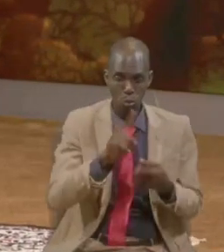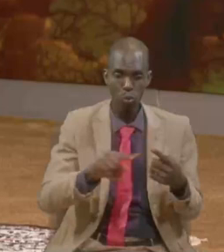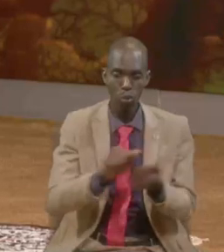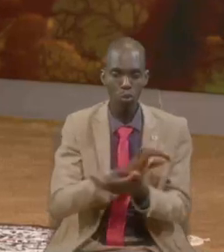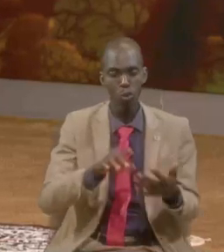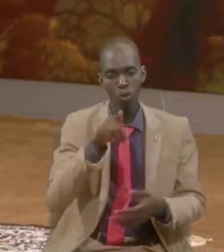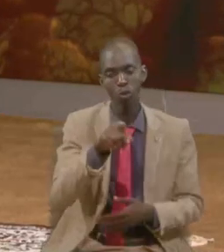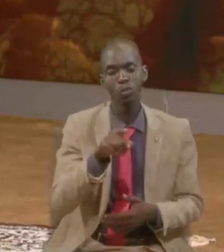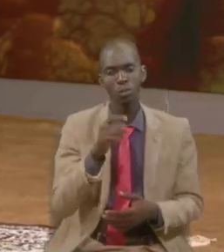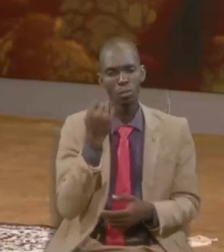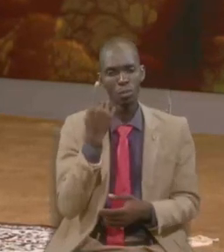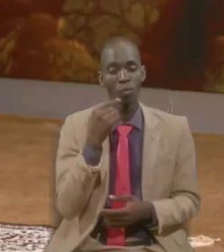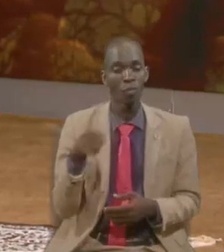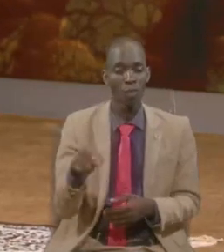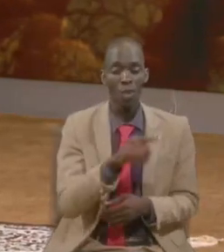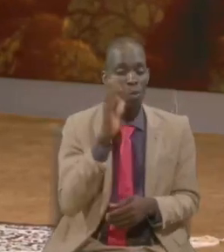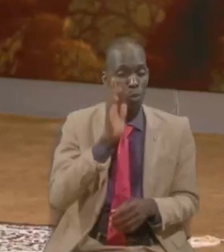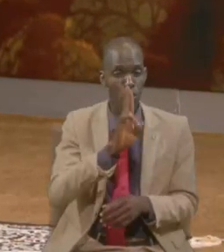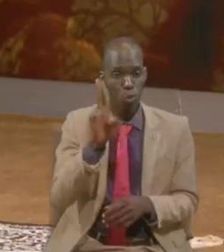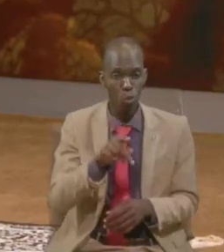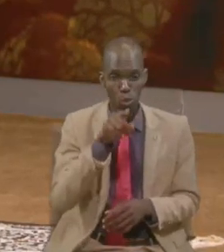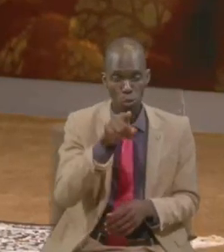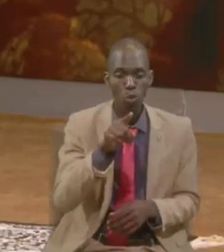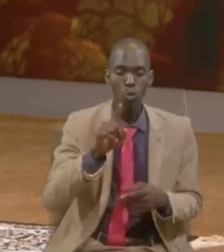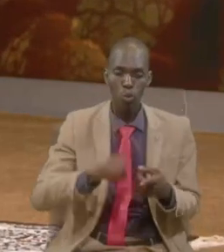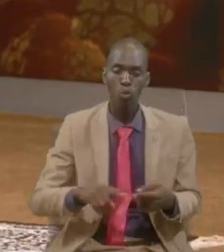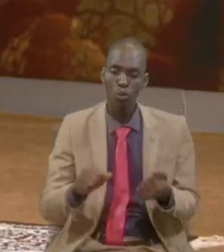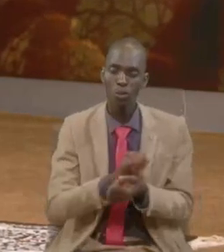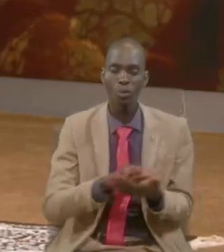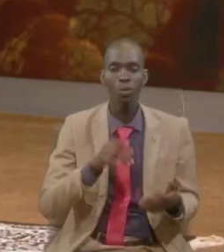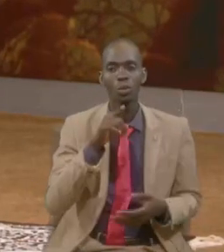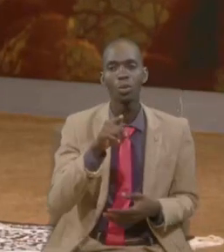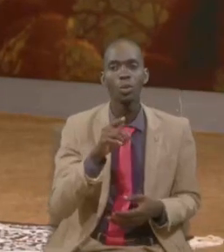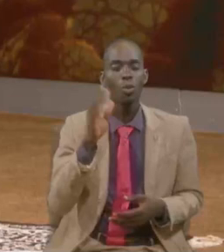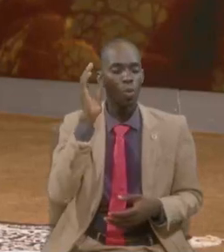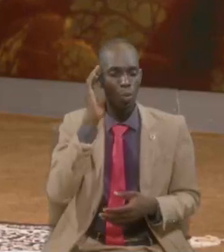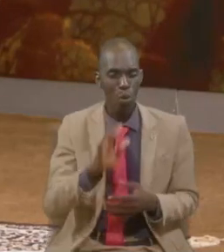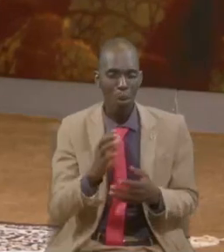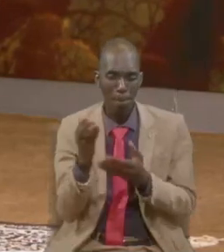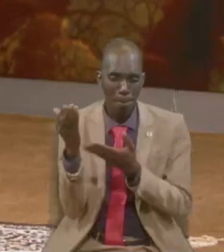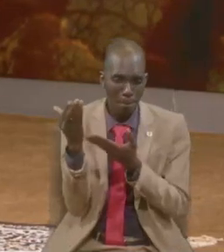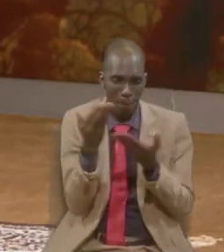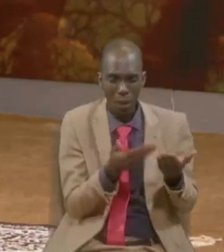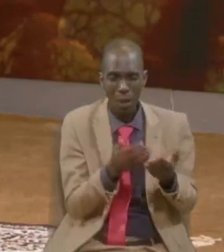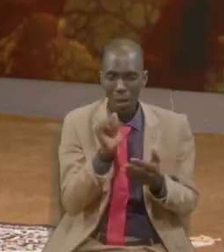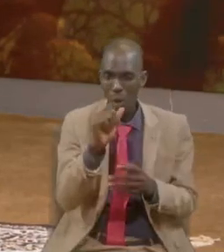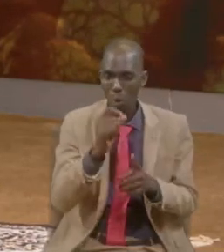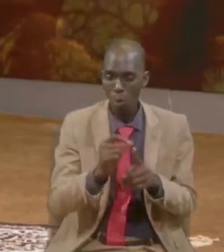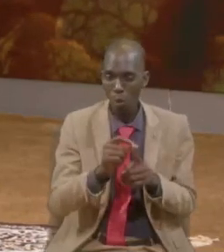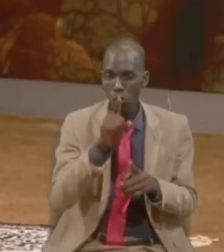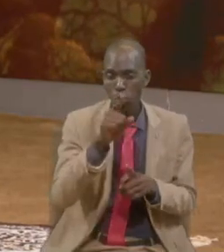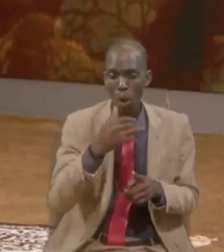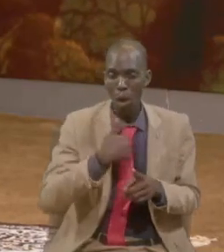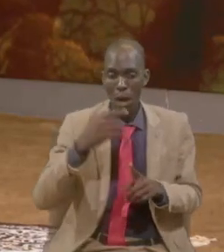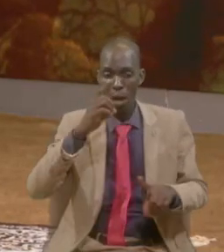détruire. Ils vont vous utiliser pour vous diffamer. Alors, ils vont